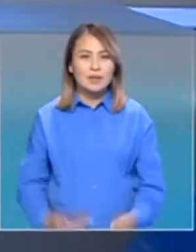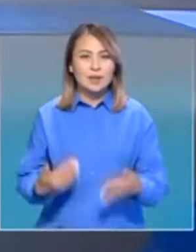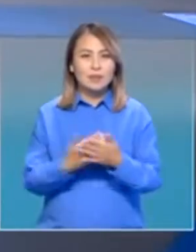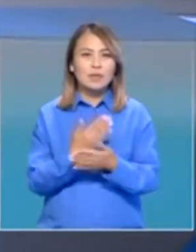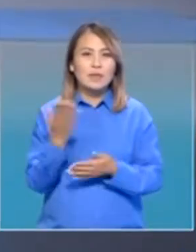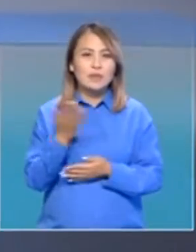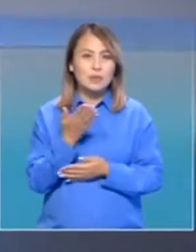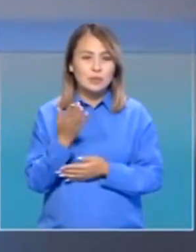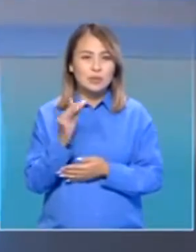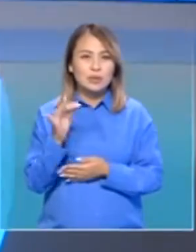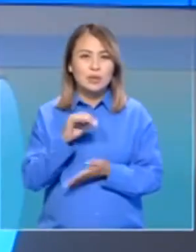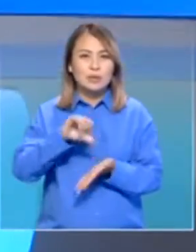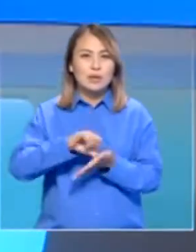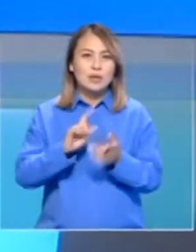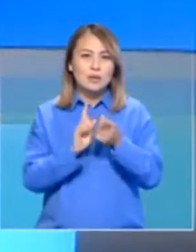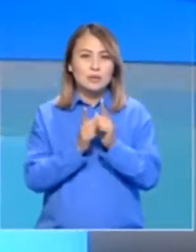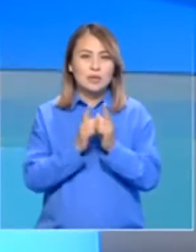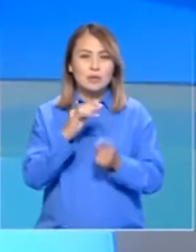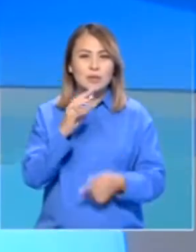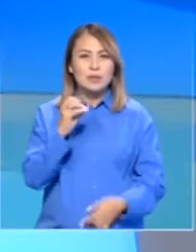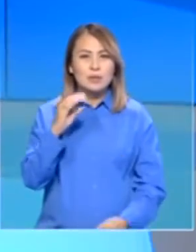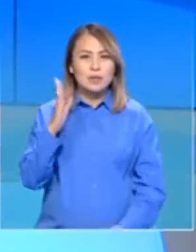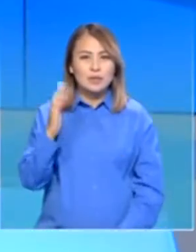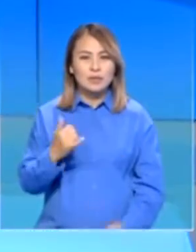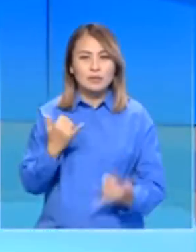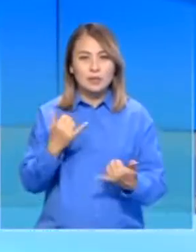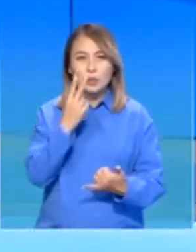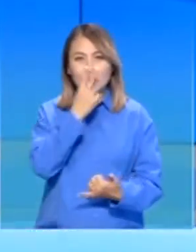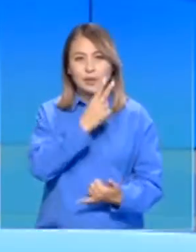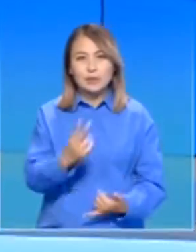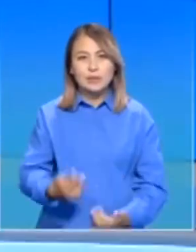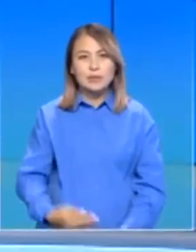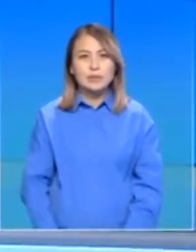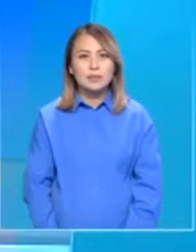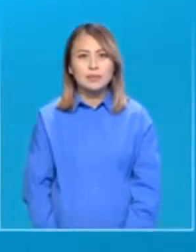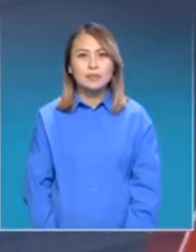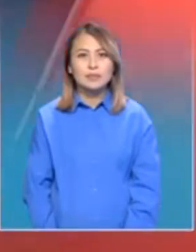Студияда Гүлназ Әлімгерей, сурдо аудармашы Жанбота Сәрсенбаева. Бүгін көретіндеріңіз.